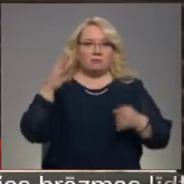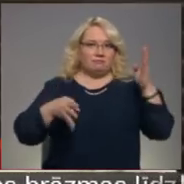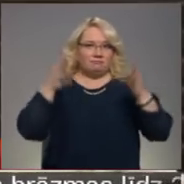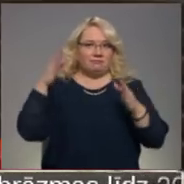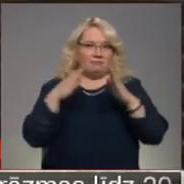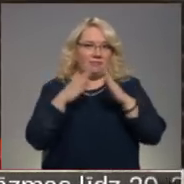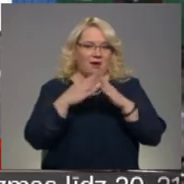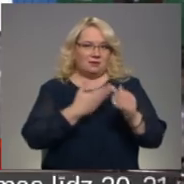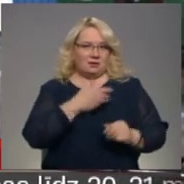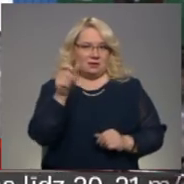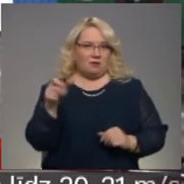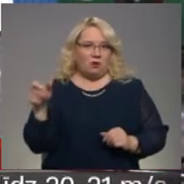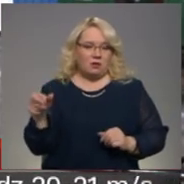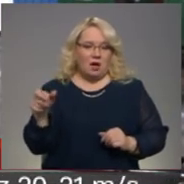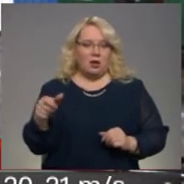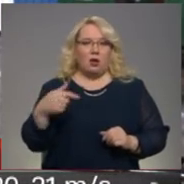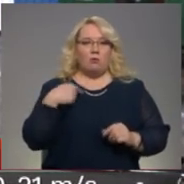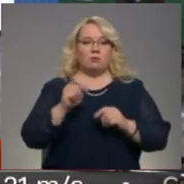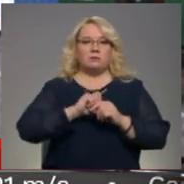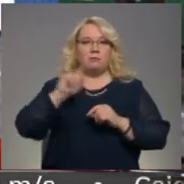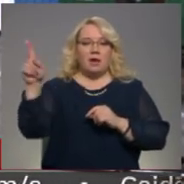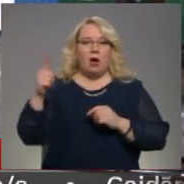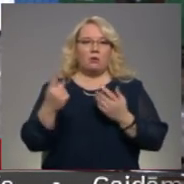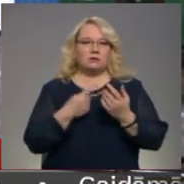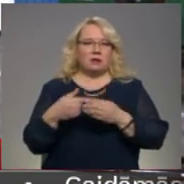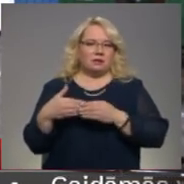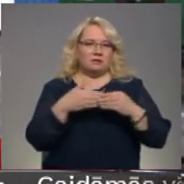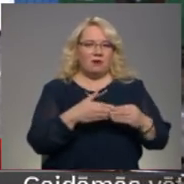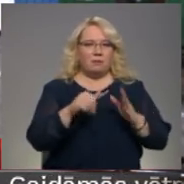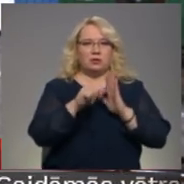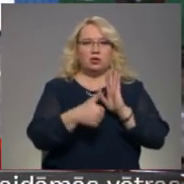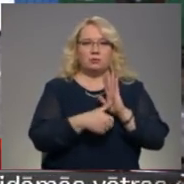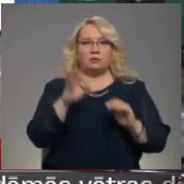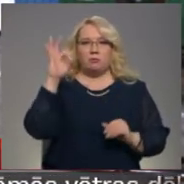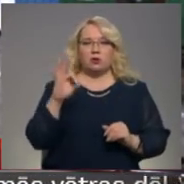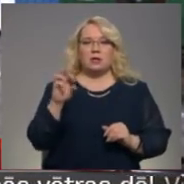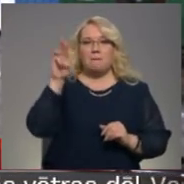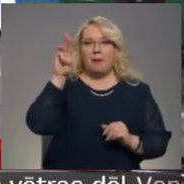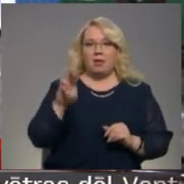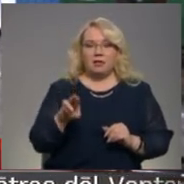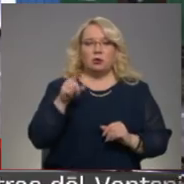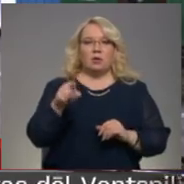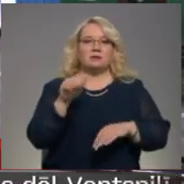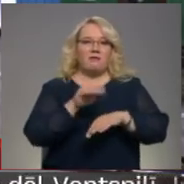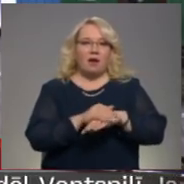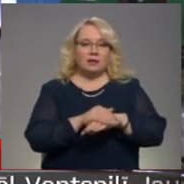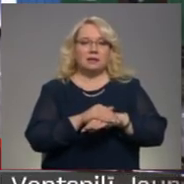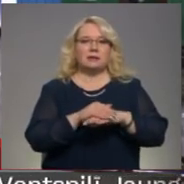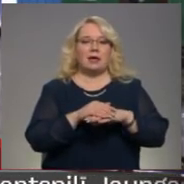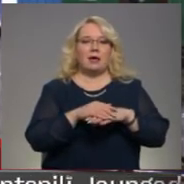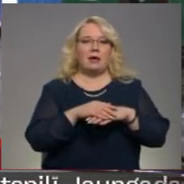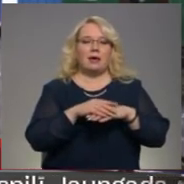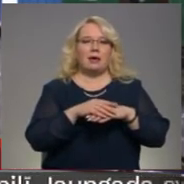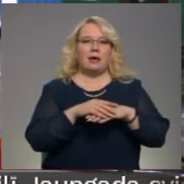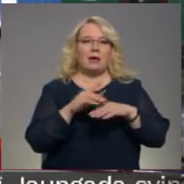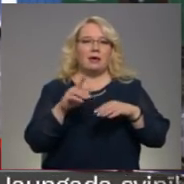nama iemītnieki. Mums pieaug izvedumu atkritumu skaits par apmēram 16% mēnesī, un tas faktiski lielā mērā ir